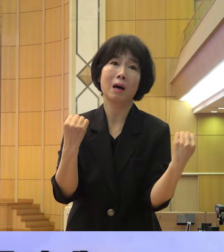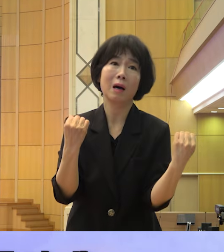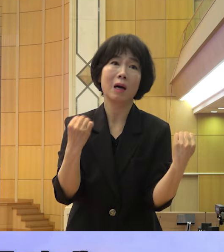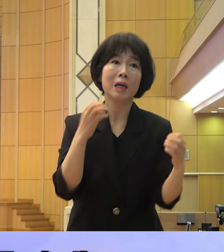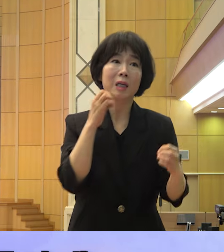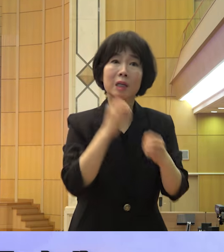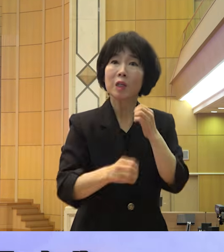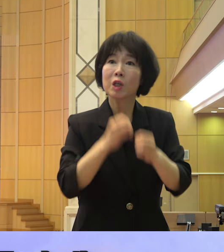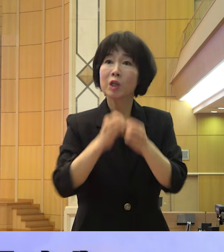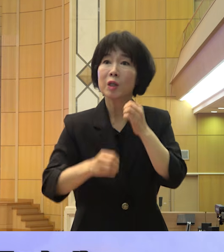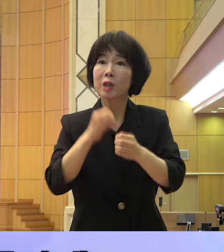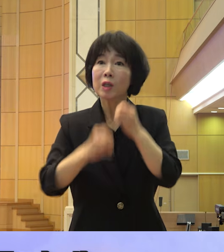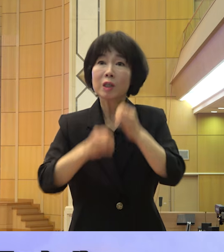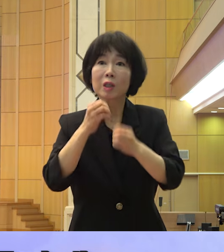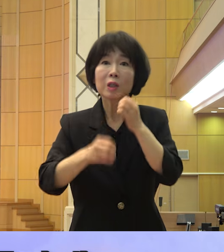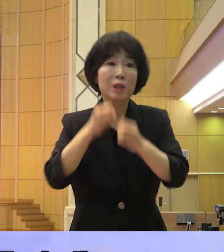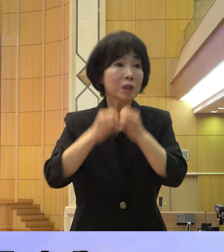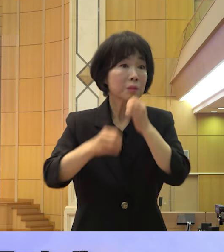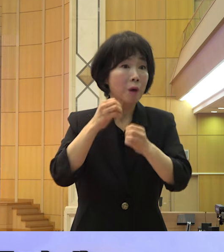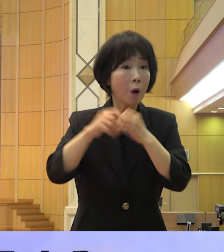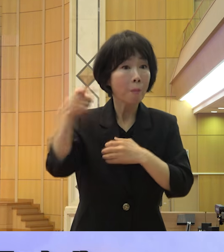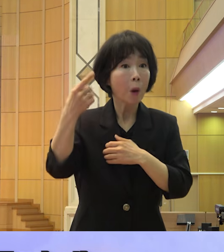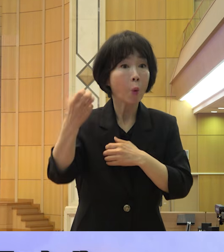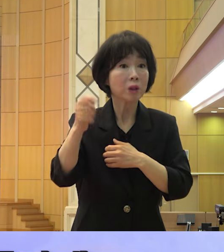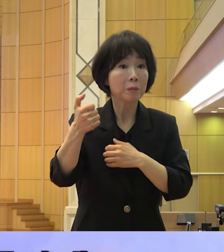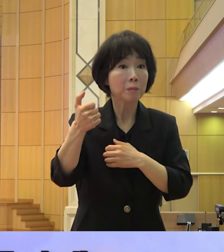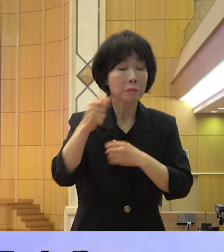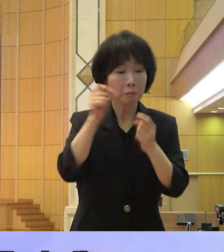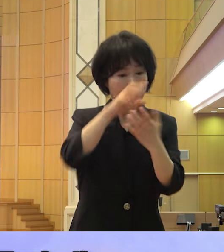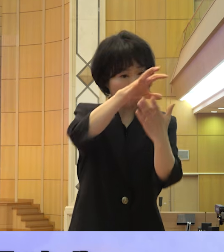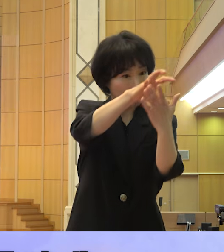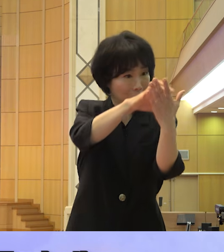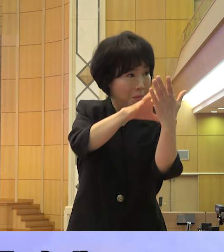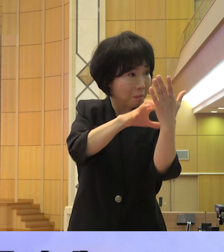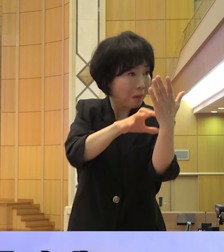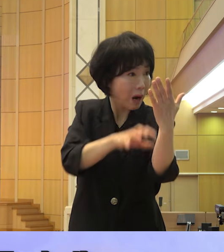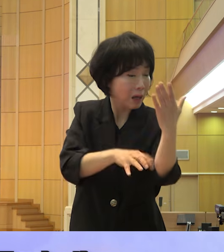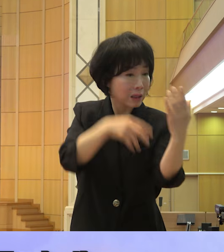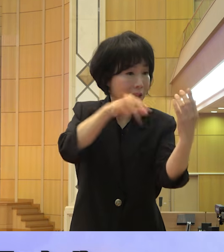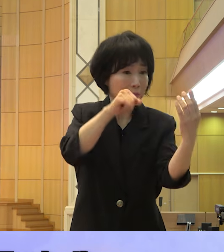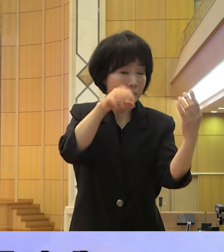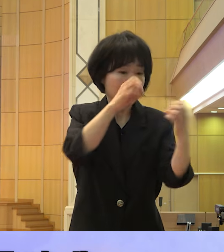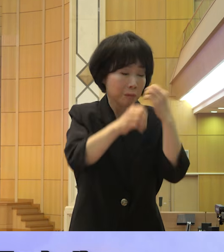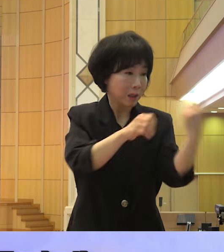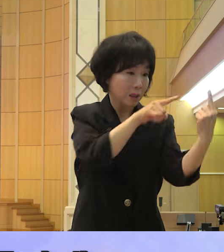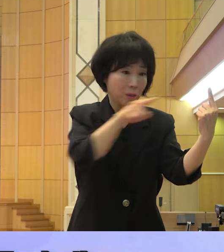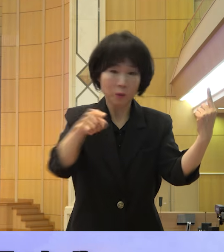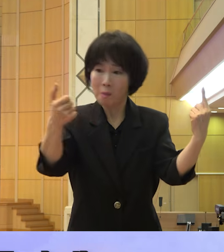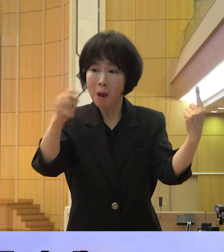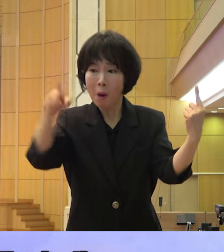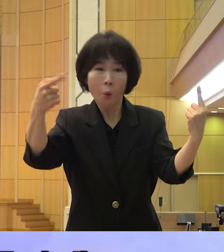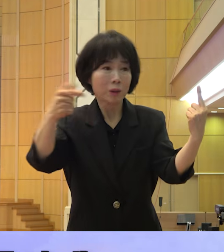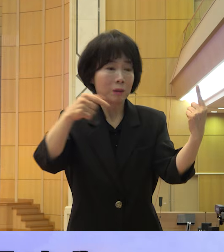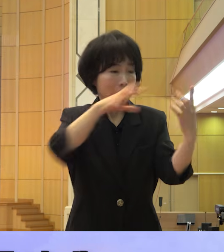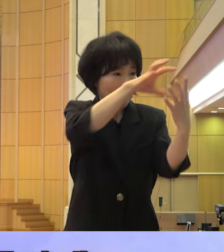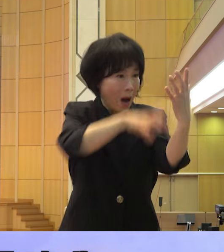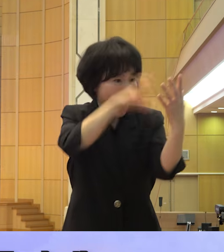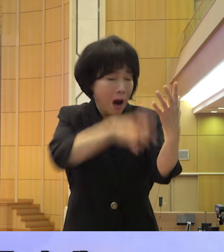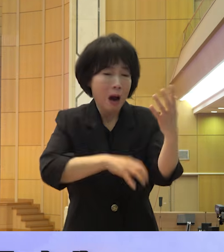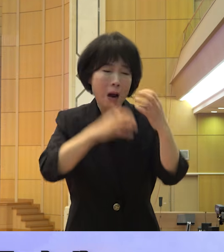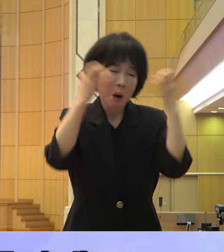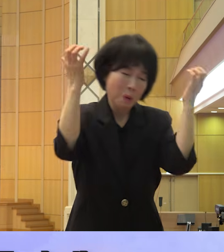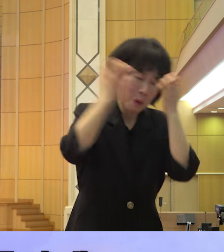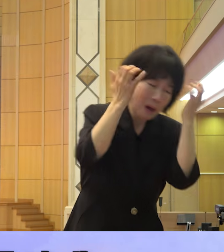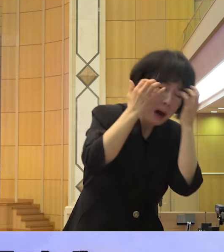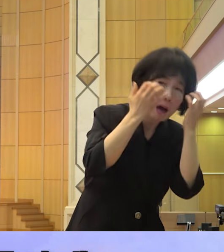시편이 150편까지 있는데 거의 100편 안쪽에는요, 고난 받는 얘기,